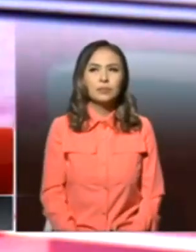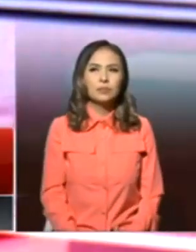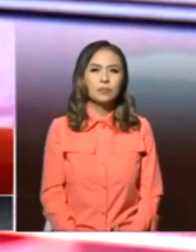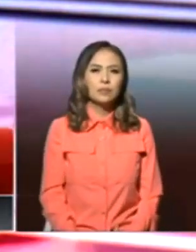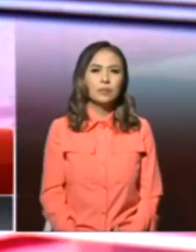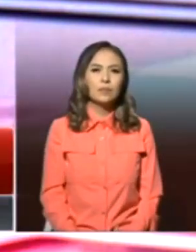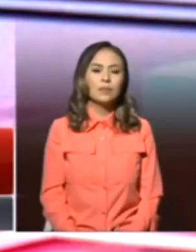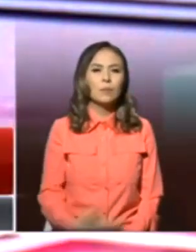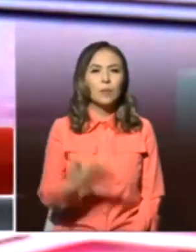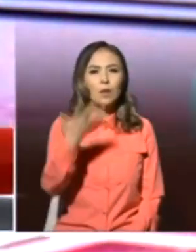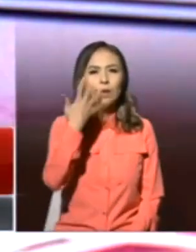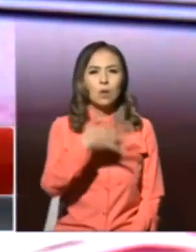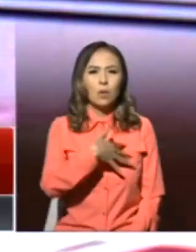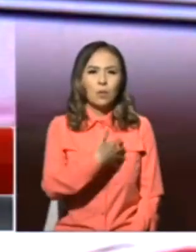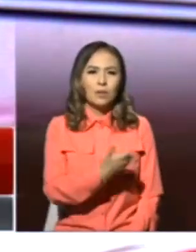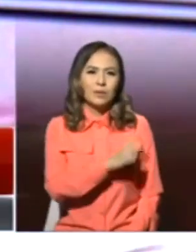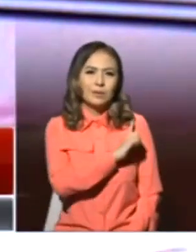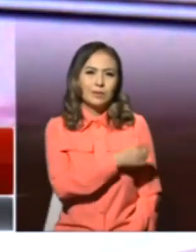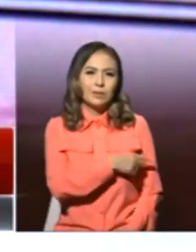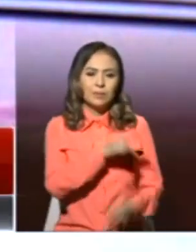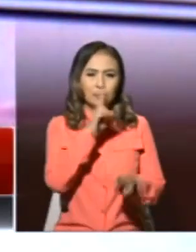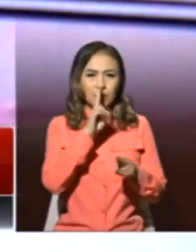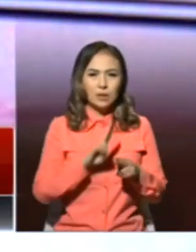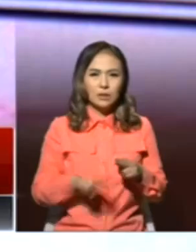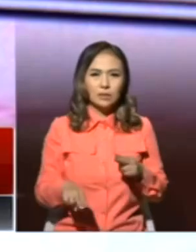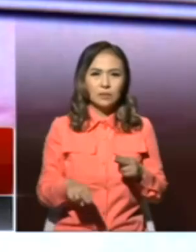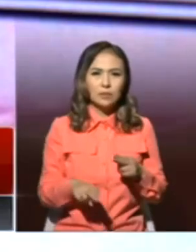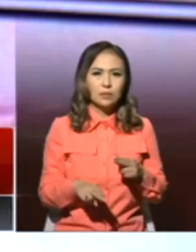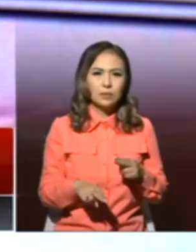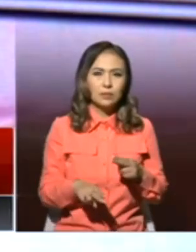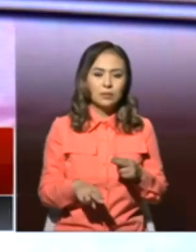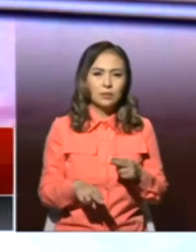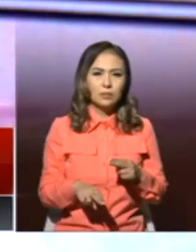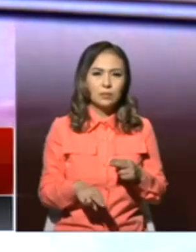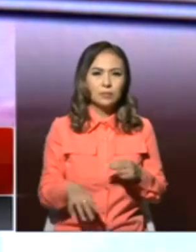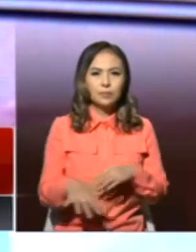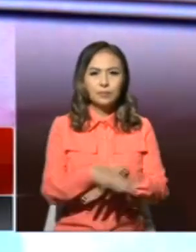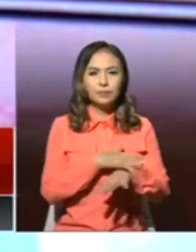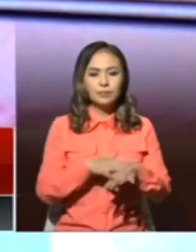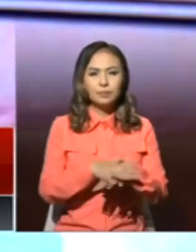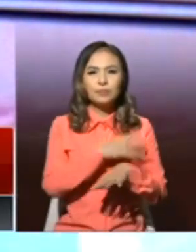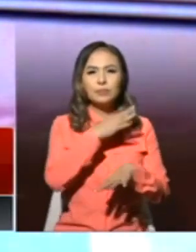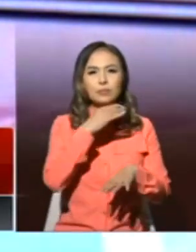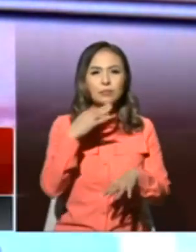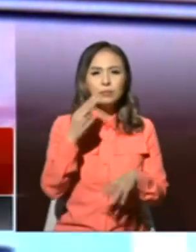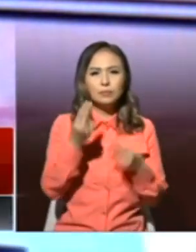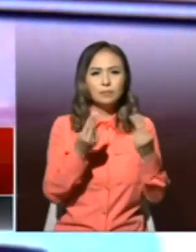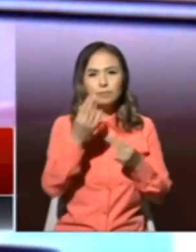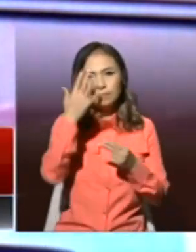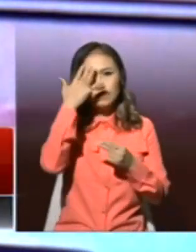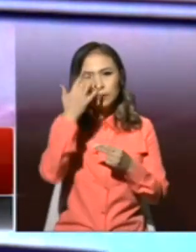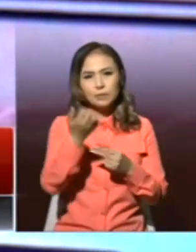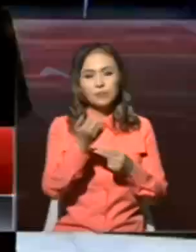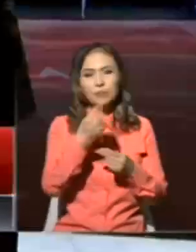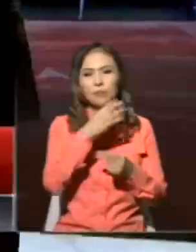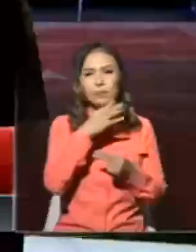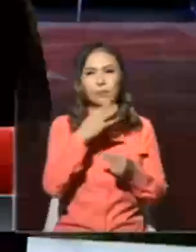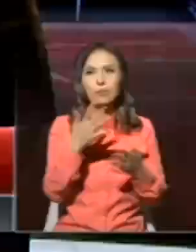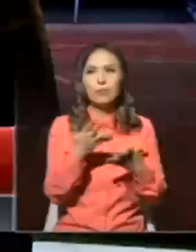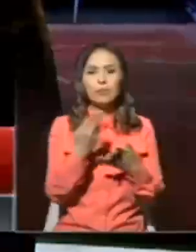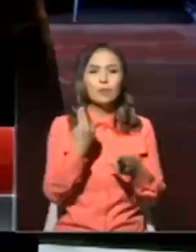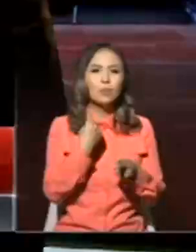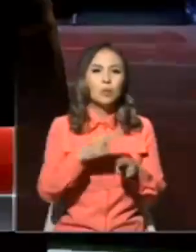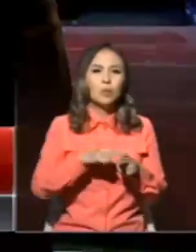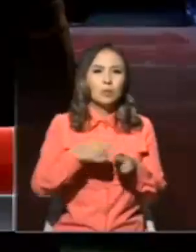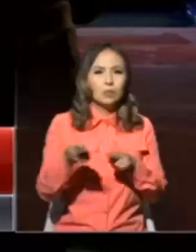Рухани принцип жоғалған кезде адам өзі ортамызда көп қой, айналамызда осы құмар ойынға ойнап жүргендер. Қалай қарыз